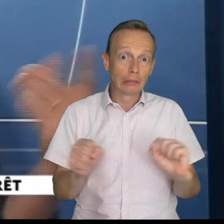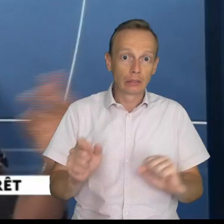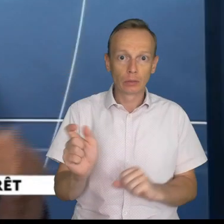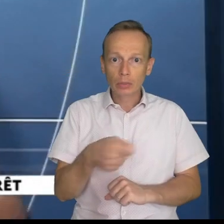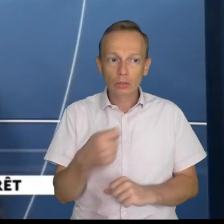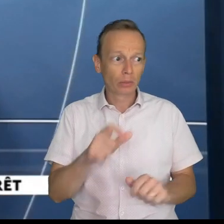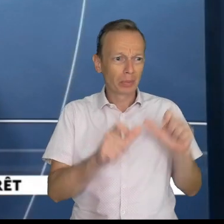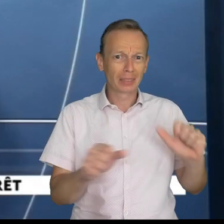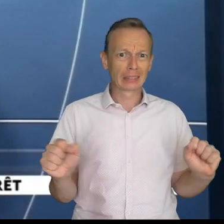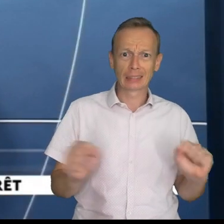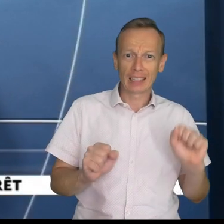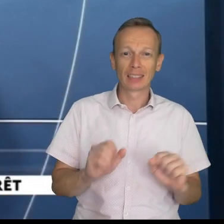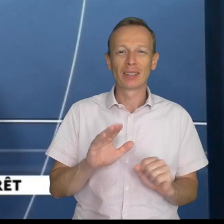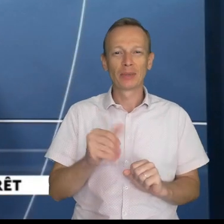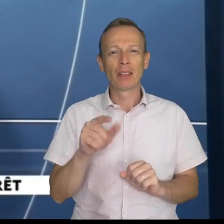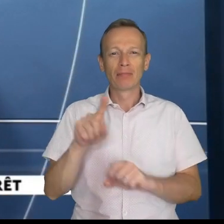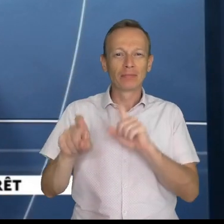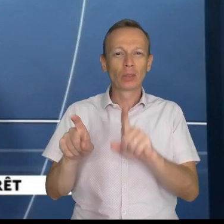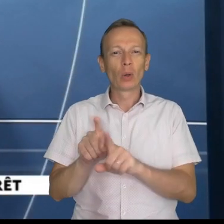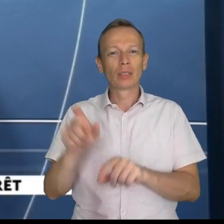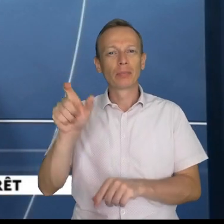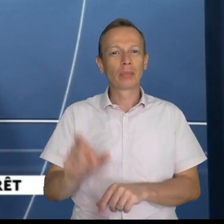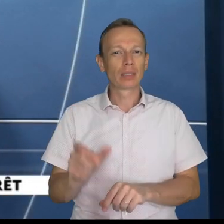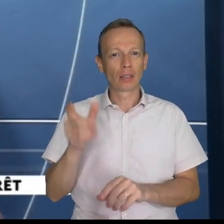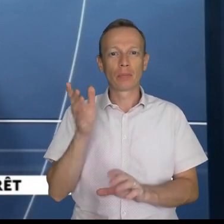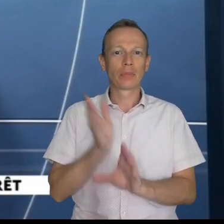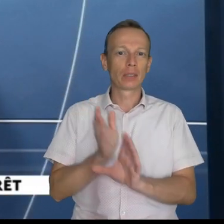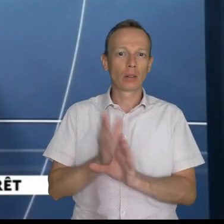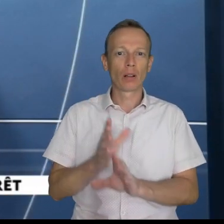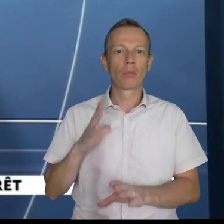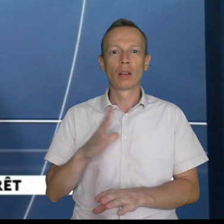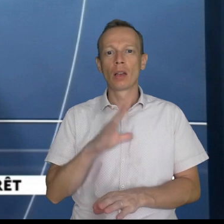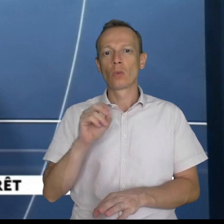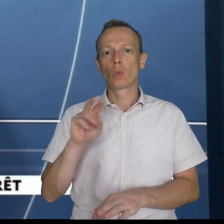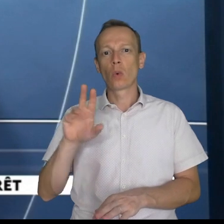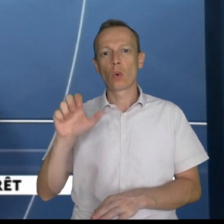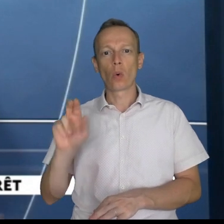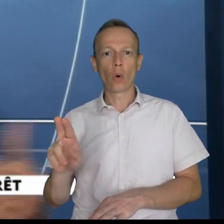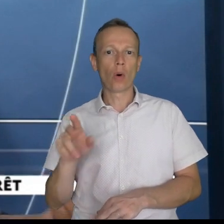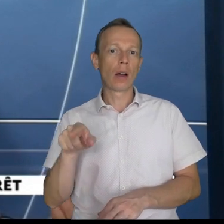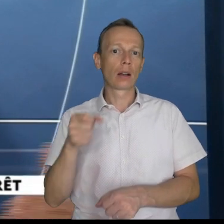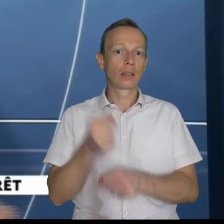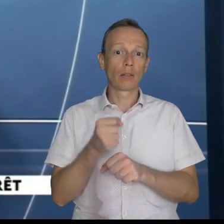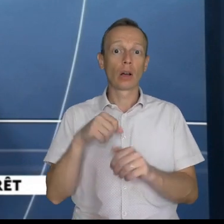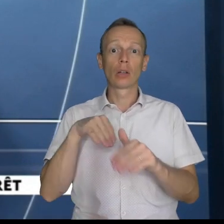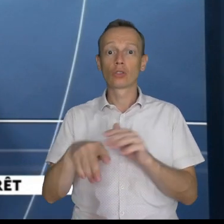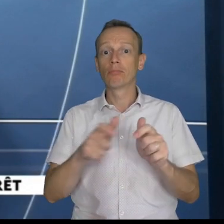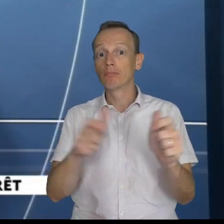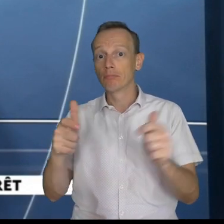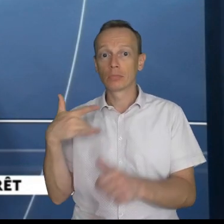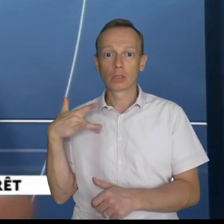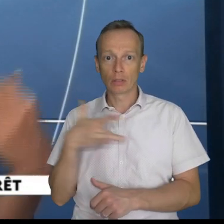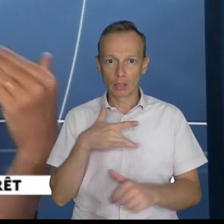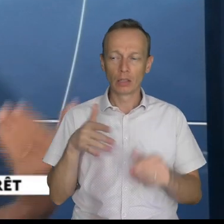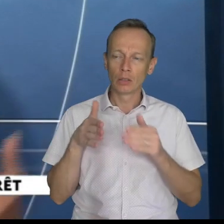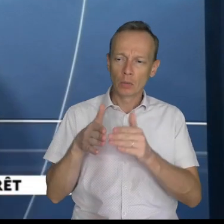un stress. C'est aussi pour ça que j'ai souhaité interviewer une psychologue comme Sylvie Courot, qui travaille dans des structures de santé,